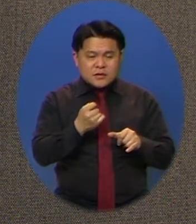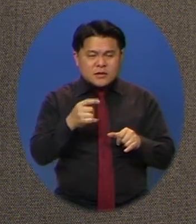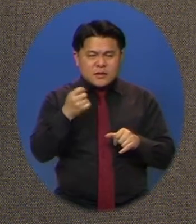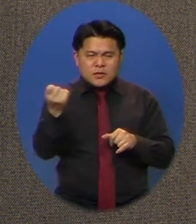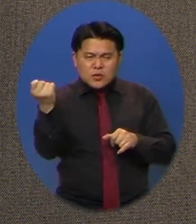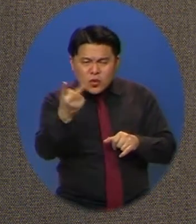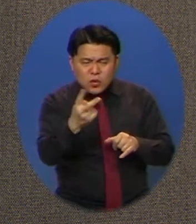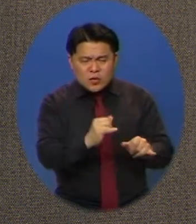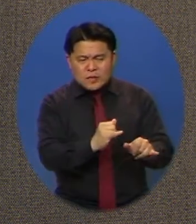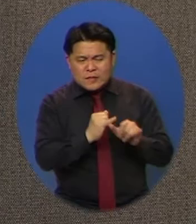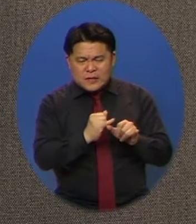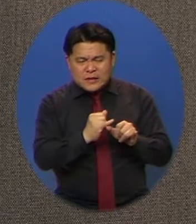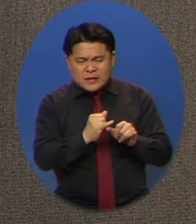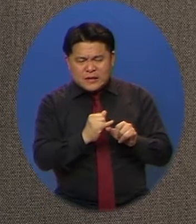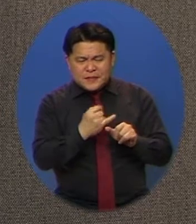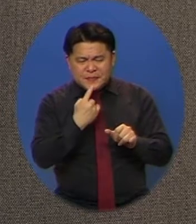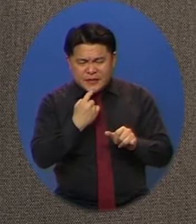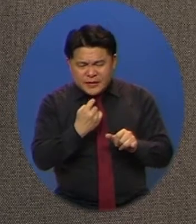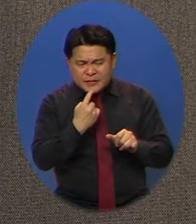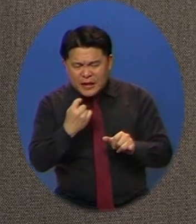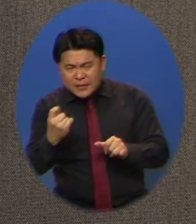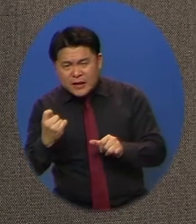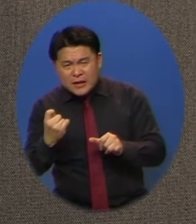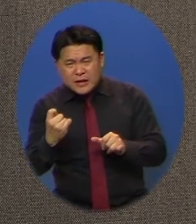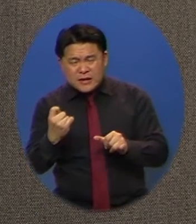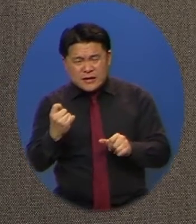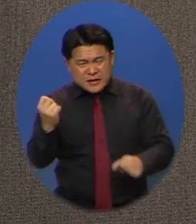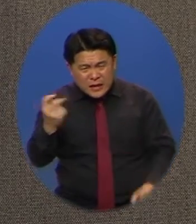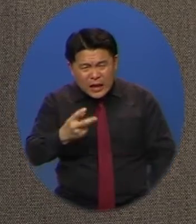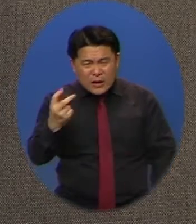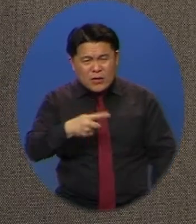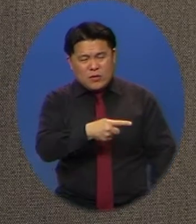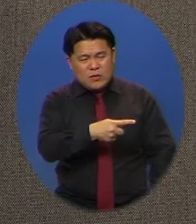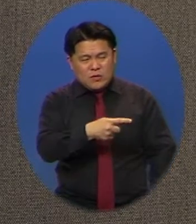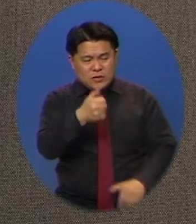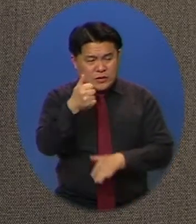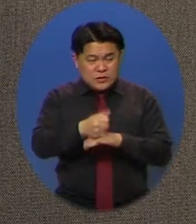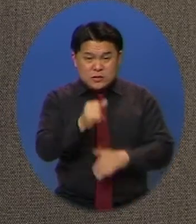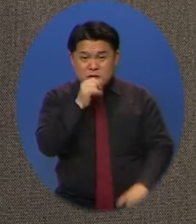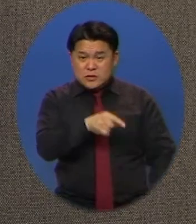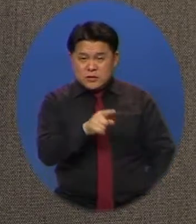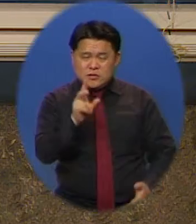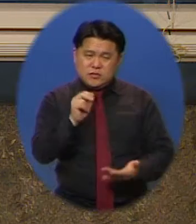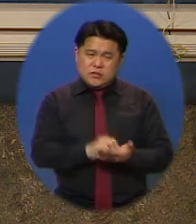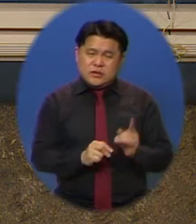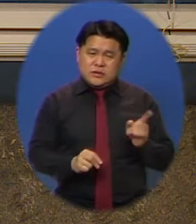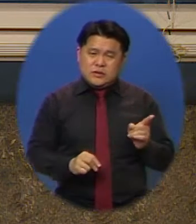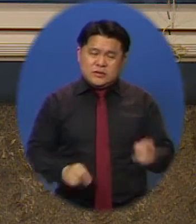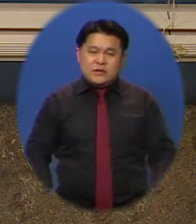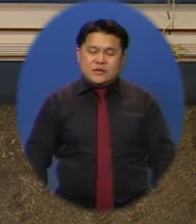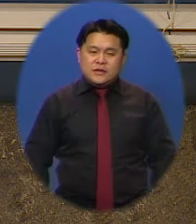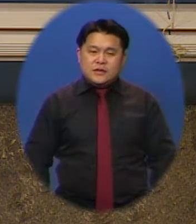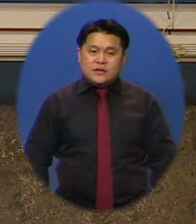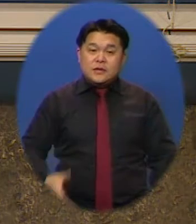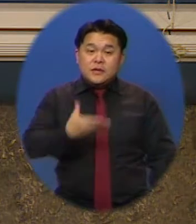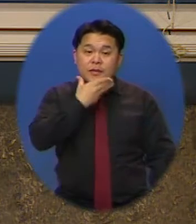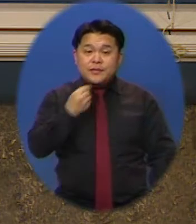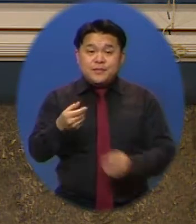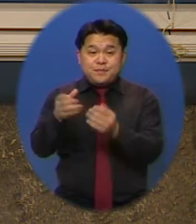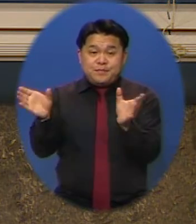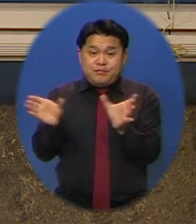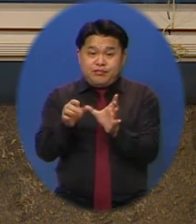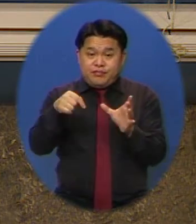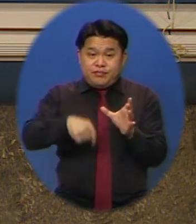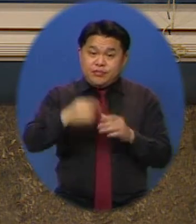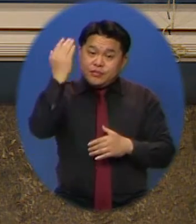꼭 자살을 하는 그런 어떤 실증의 그 결과들이 나오고 있는데요. 복지부에서는